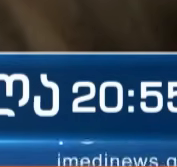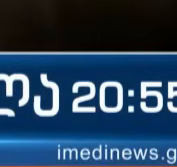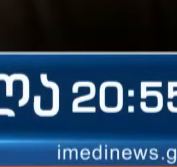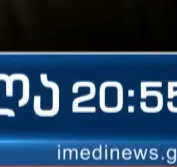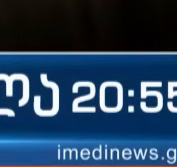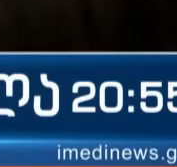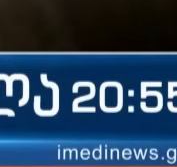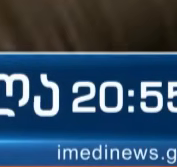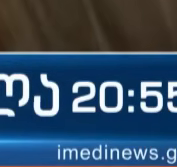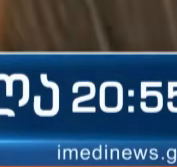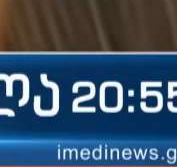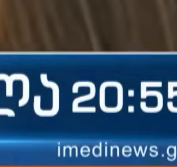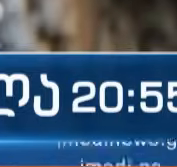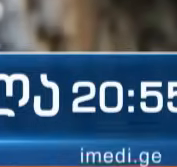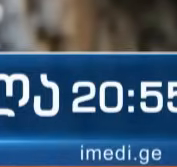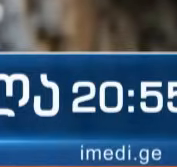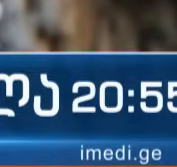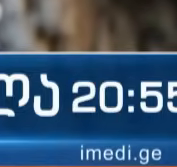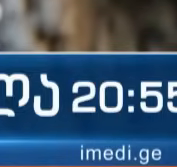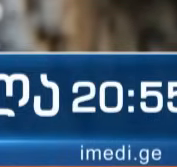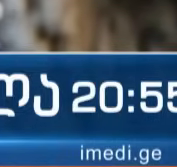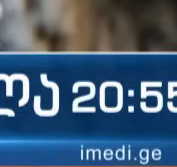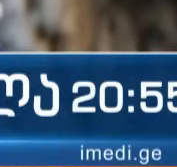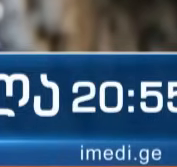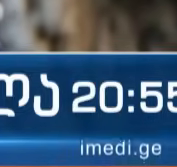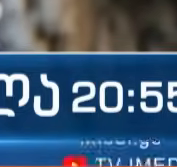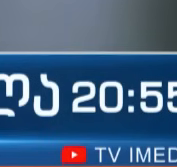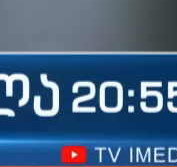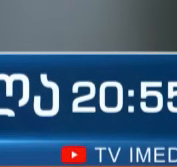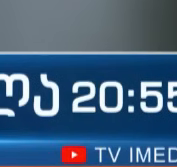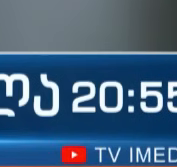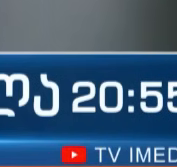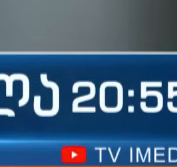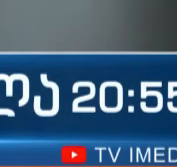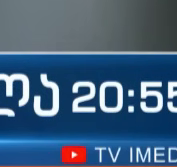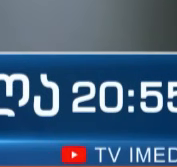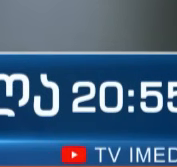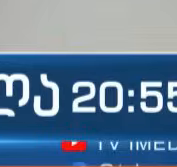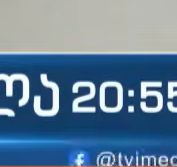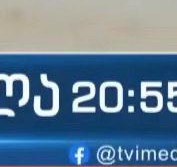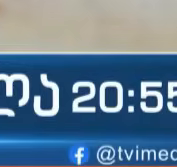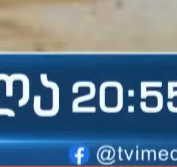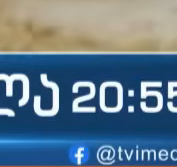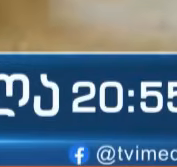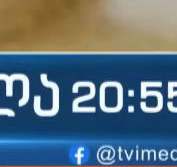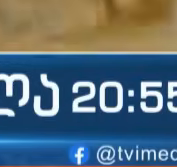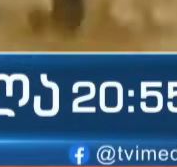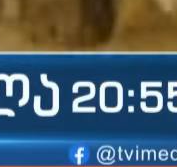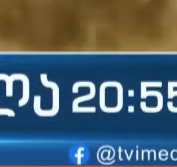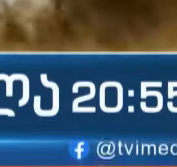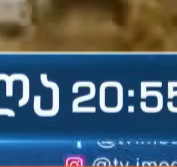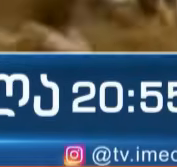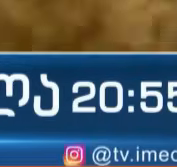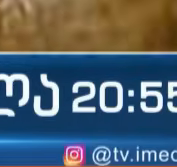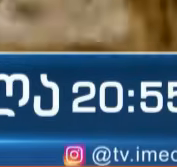გიორგი ლეონიძის ცნობილი ლიტერატურული პერსონაჟი მაღალი კლასის არტისტიზმით გააცოცხლა. მარიტას და გედიას სიყვარულის ხატად